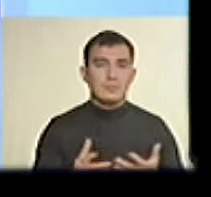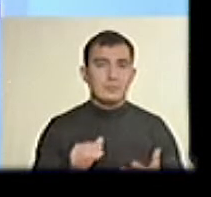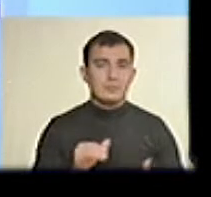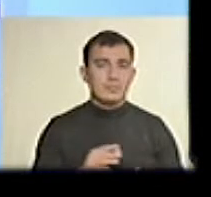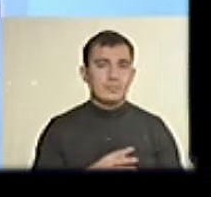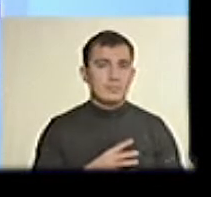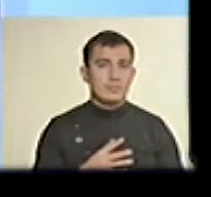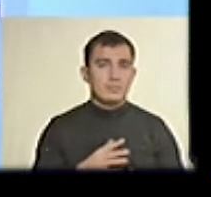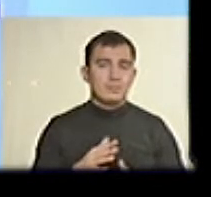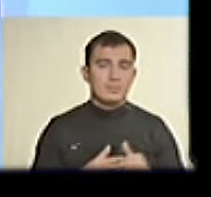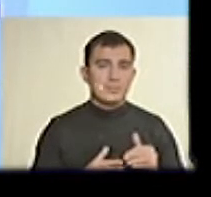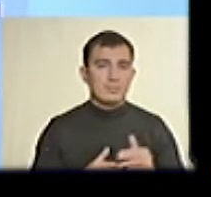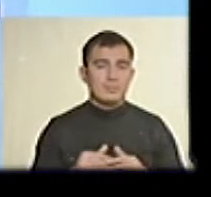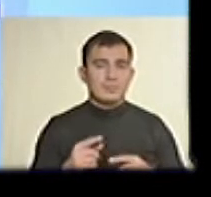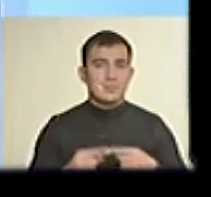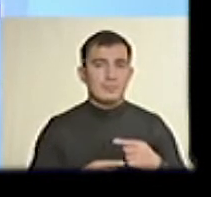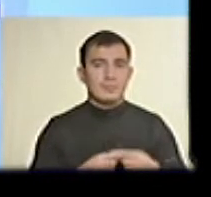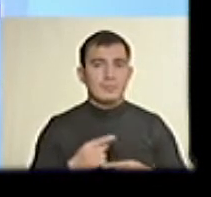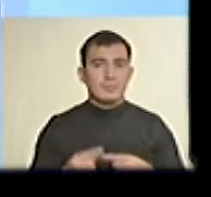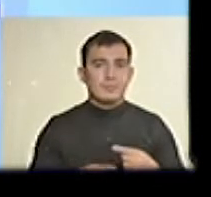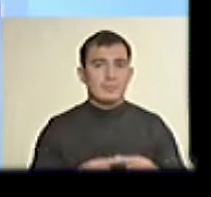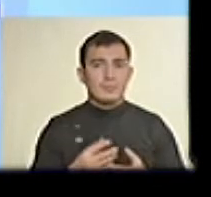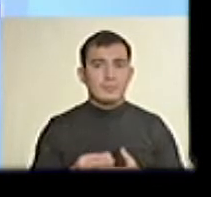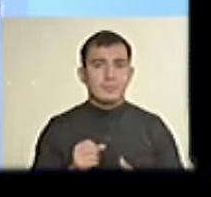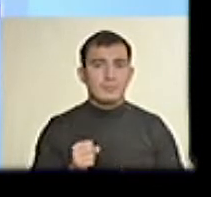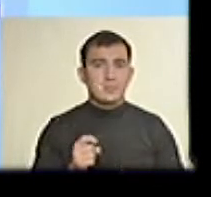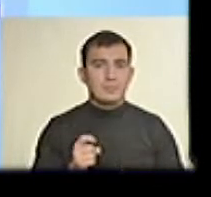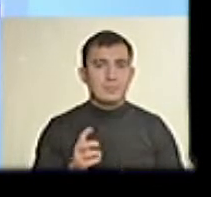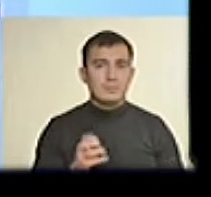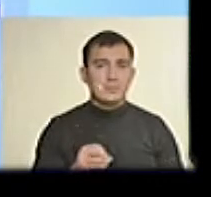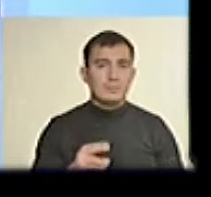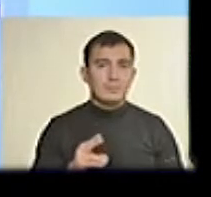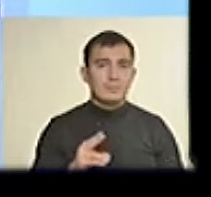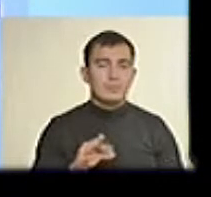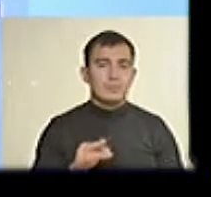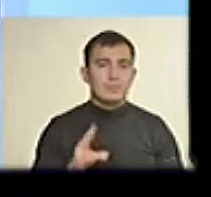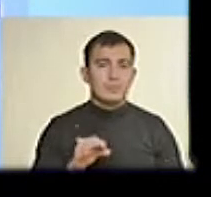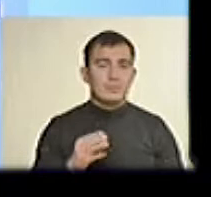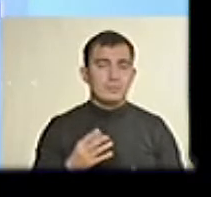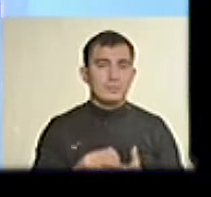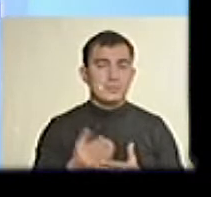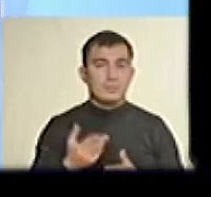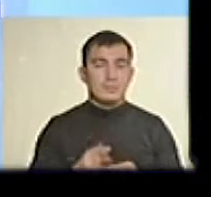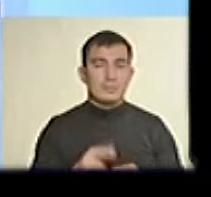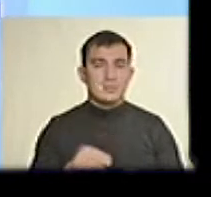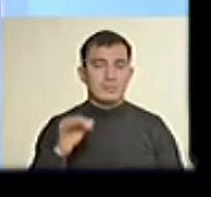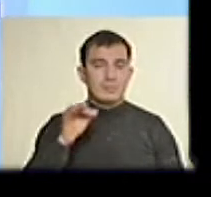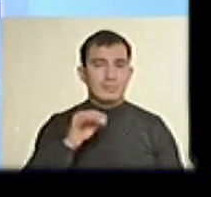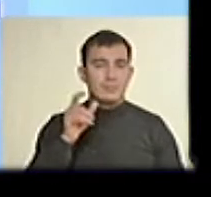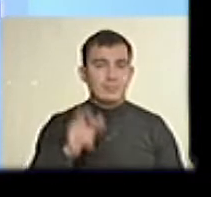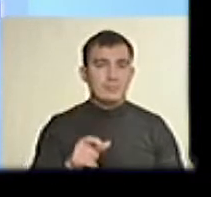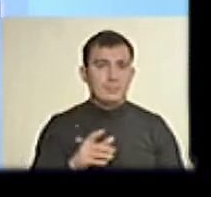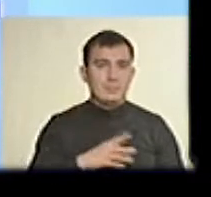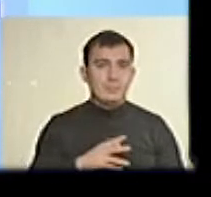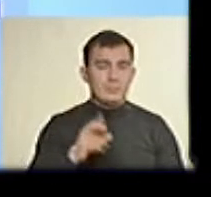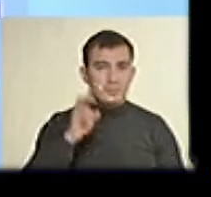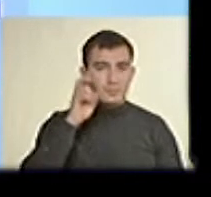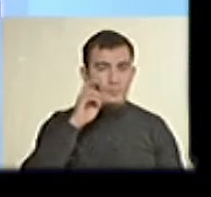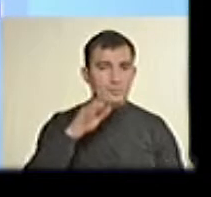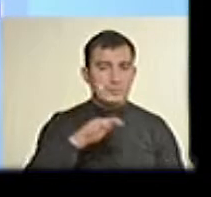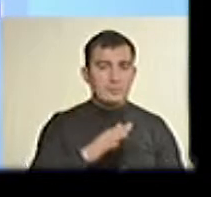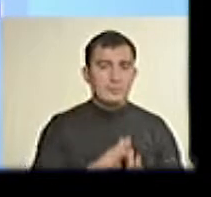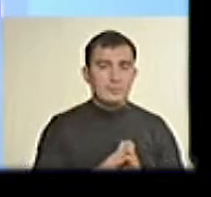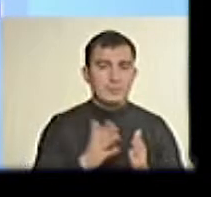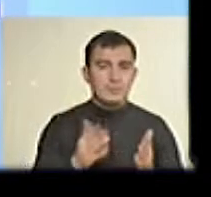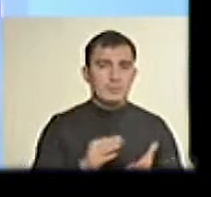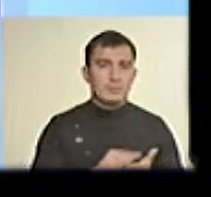qo'lyozmalarni bizga Sodiq Jondoriy hamda Ahmad Donish, o'zi asli tarixchi bo'lsa-da, lekin u o'sha saroy kutubxonalarida ishlab,